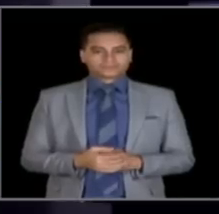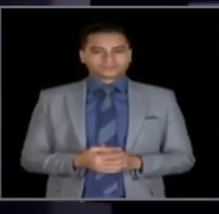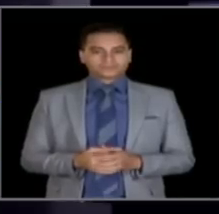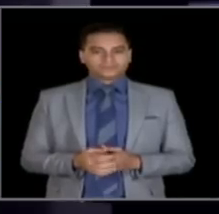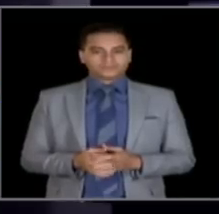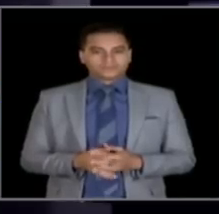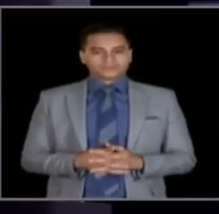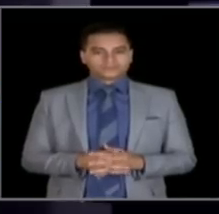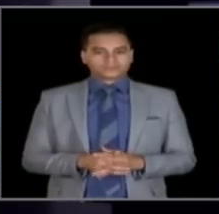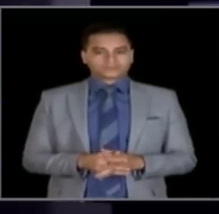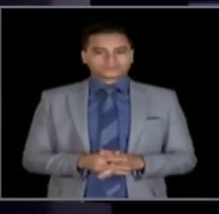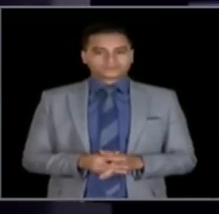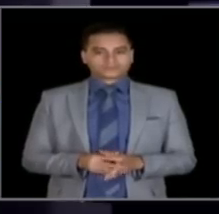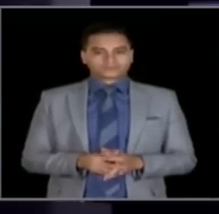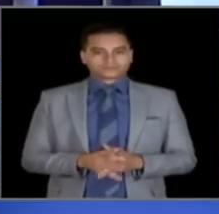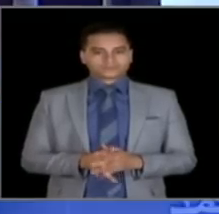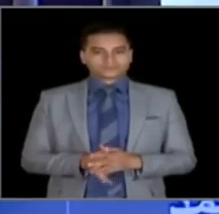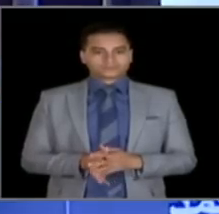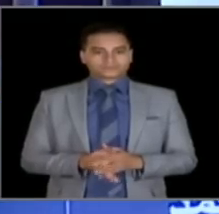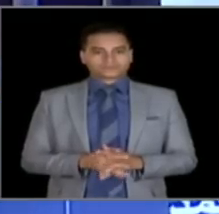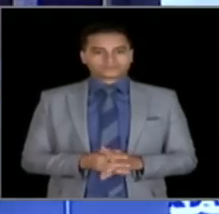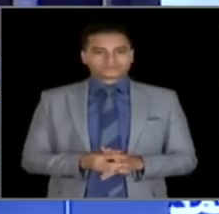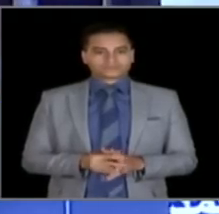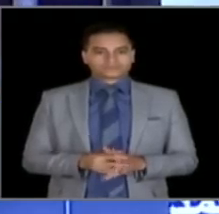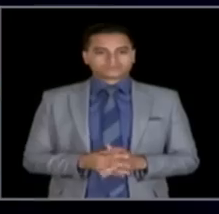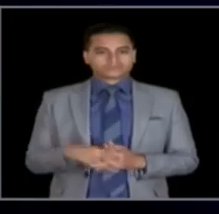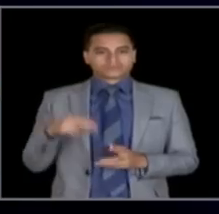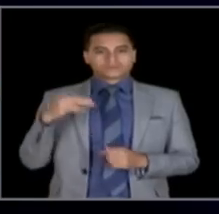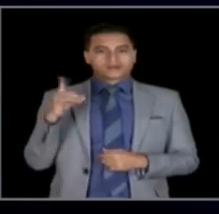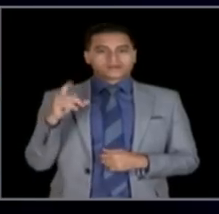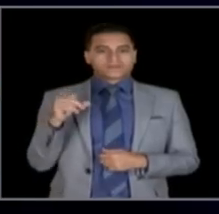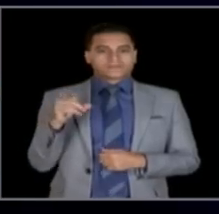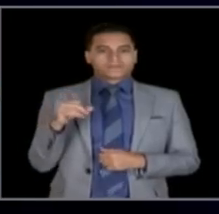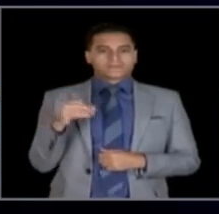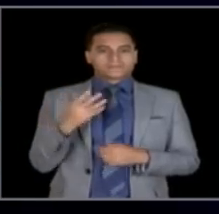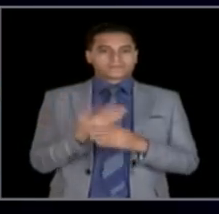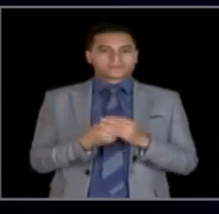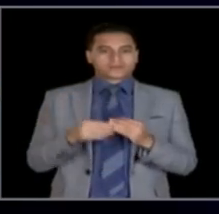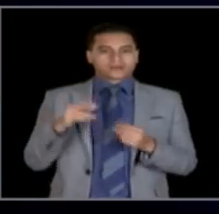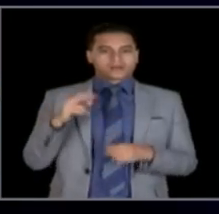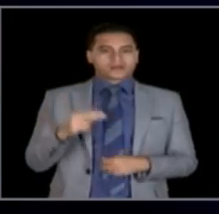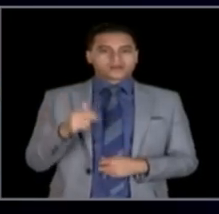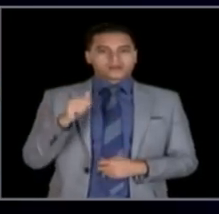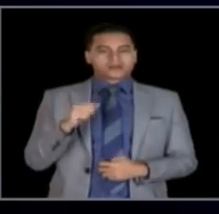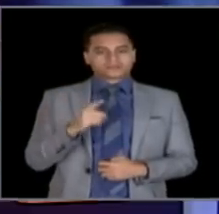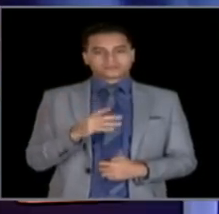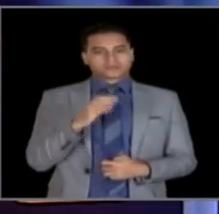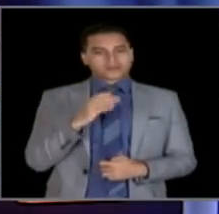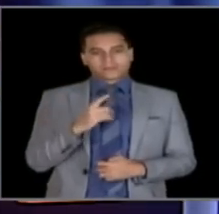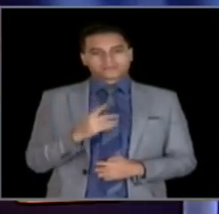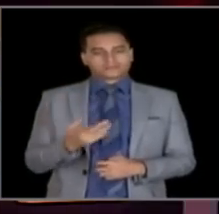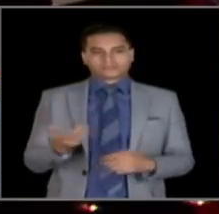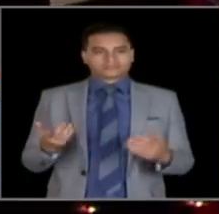عبيد بن الجراح. مين هجاوب؟ أحمد سعيد. عمرو بن العاص. عمرو بن العاص إجابة